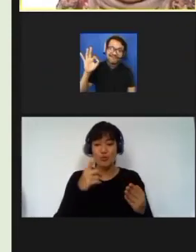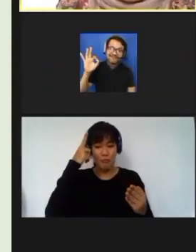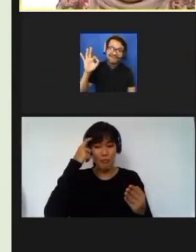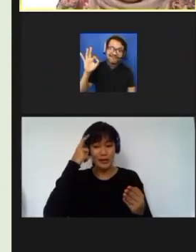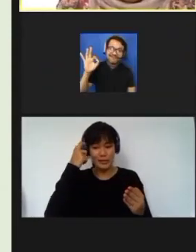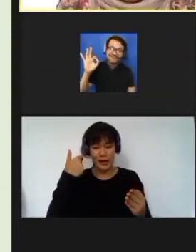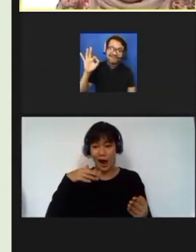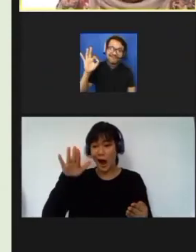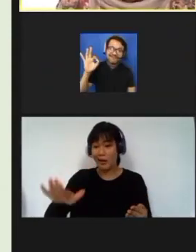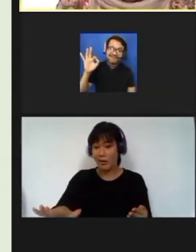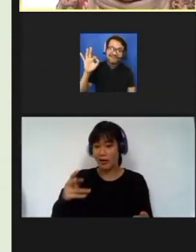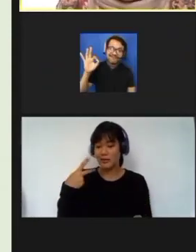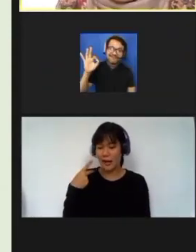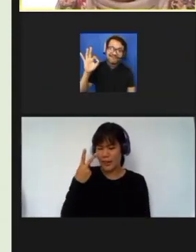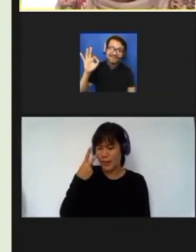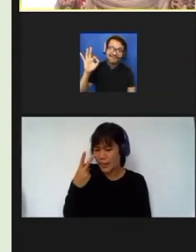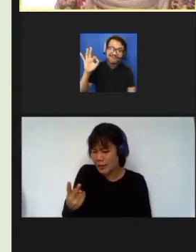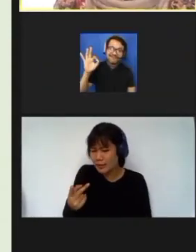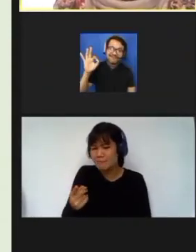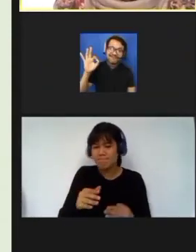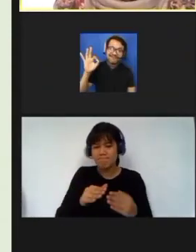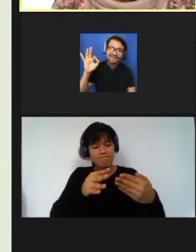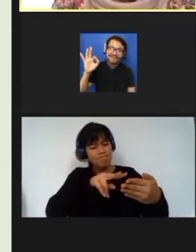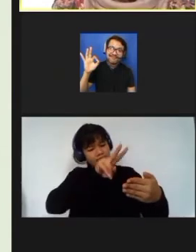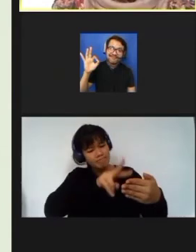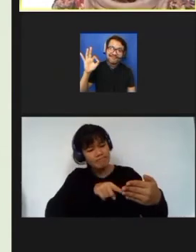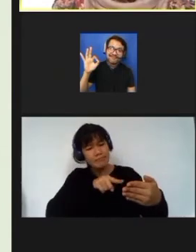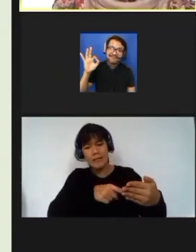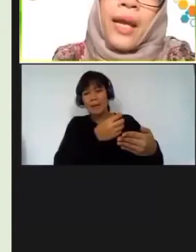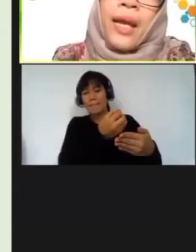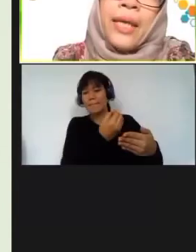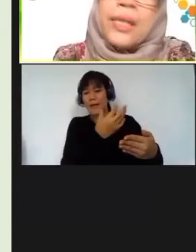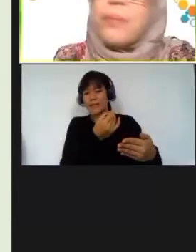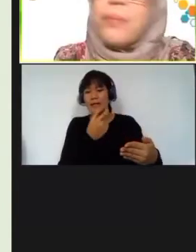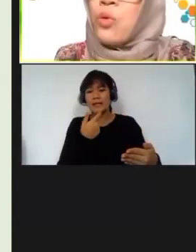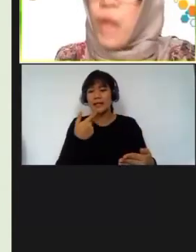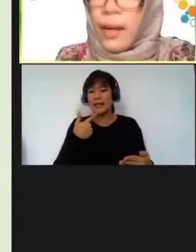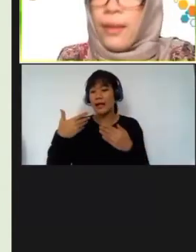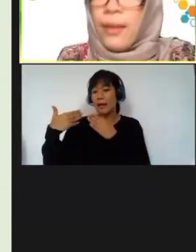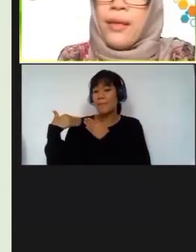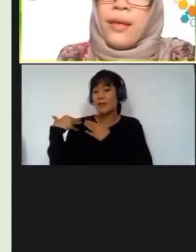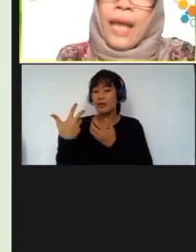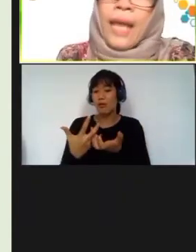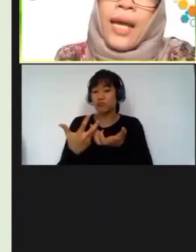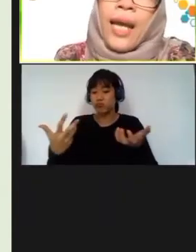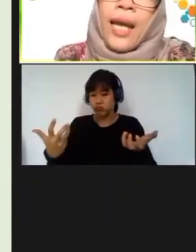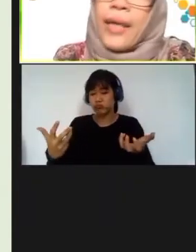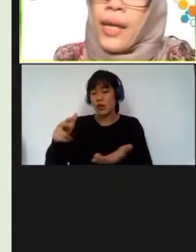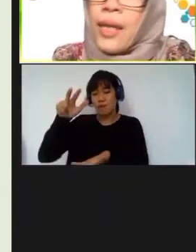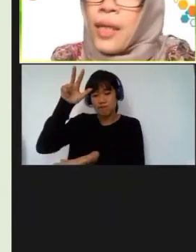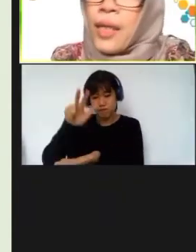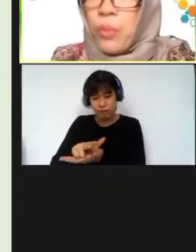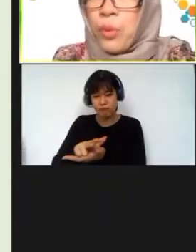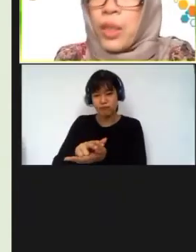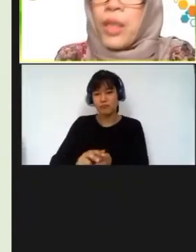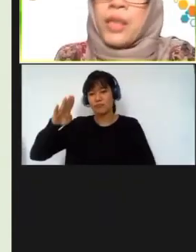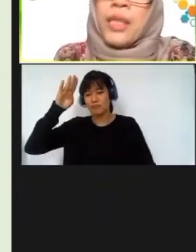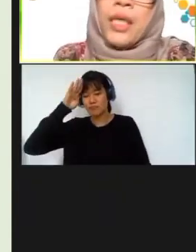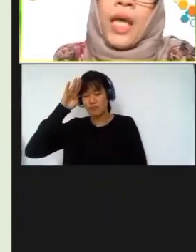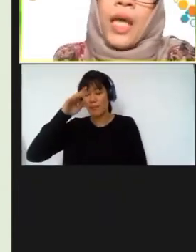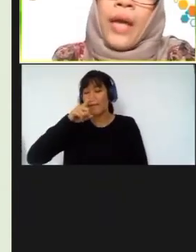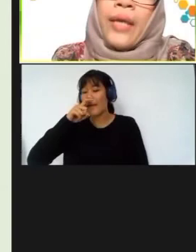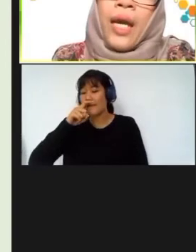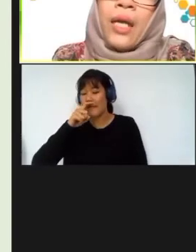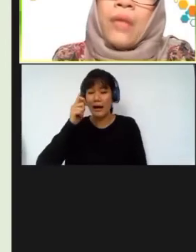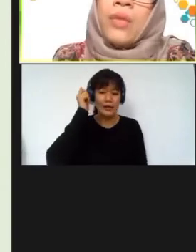saya masih menemukan penjelasan tentang pembagian peran yang dibakukan antara ayah dan ibu. Jadi